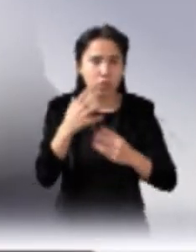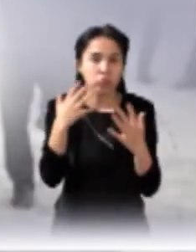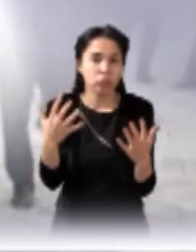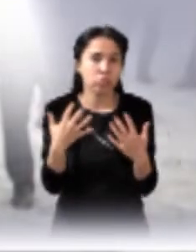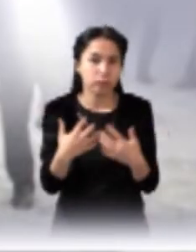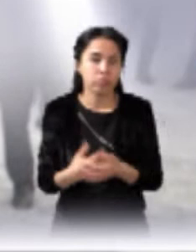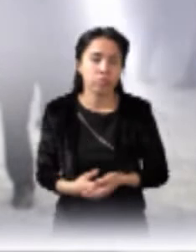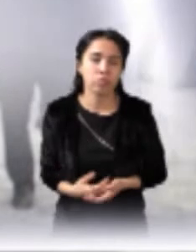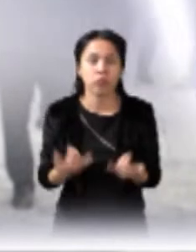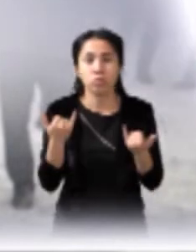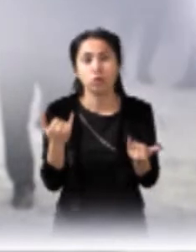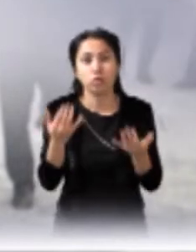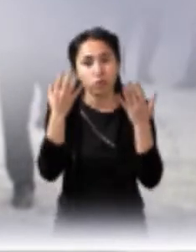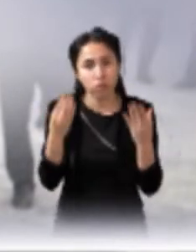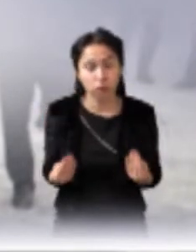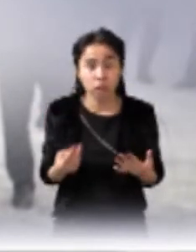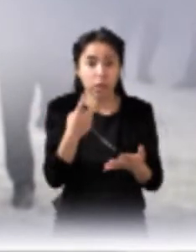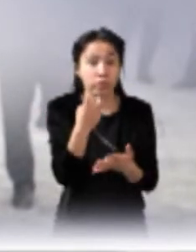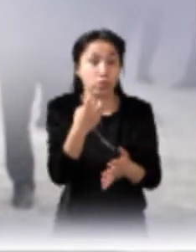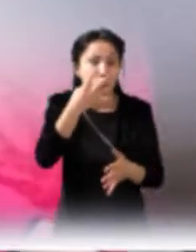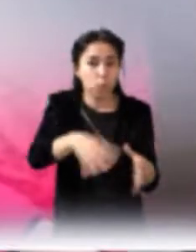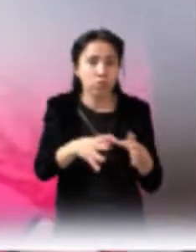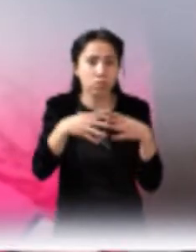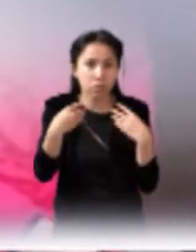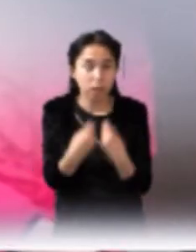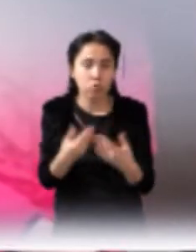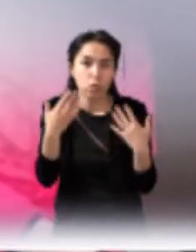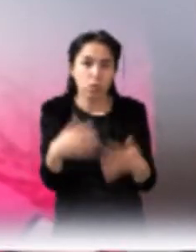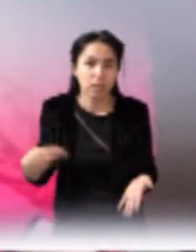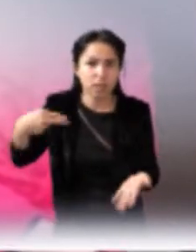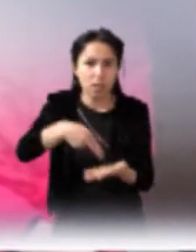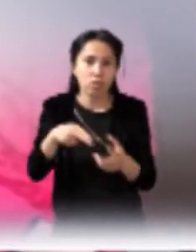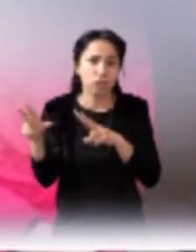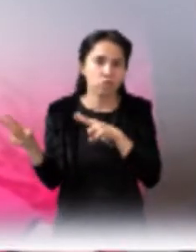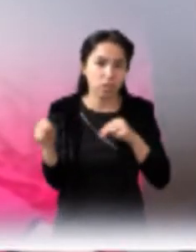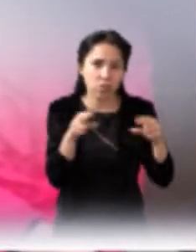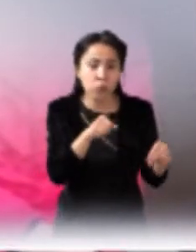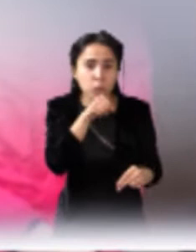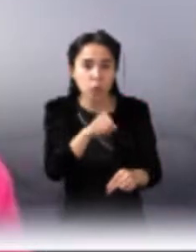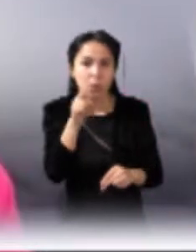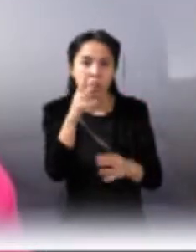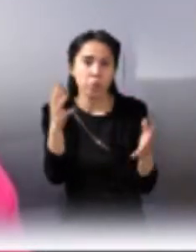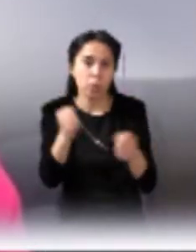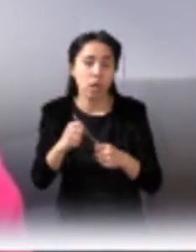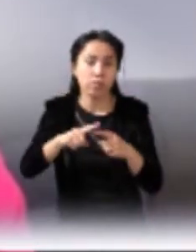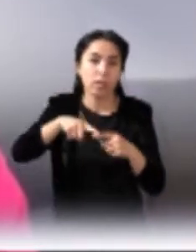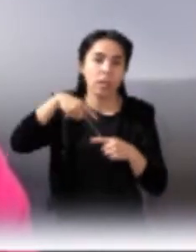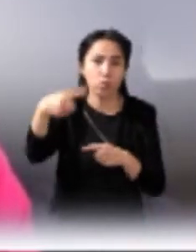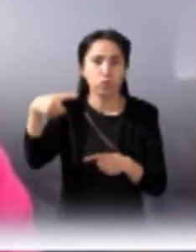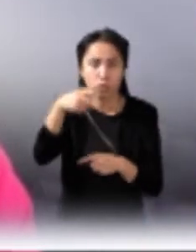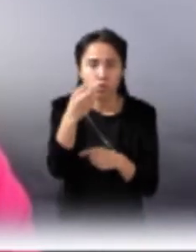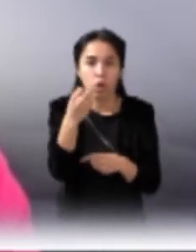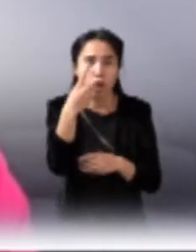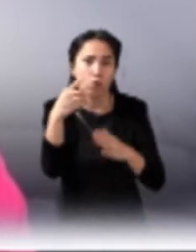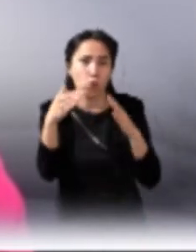людях. На сегодняшний день уже 240 семей стали счастливыми обладателями квадратных метров. На следующей неделе будет сдан еще